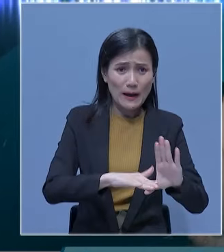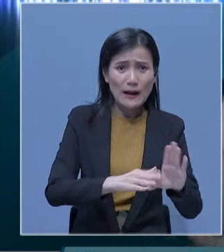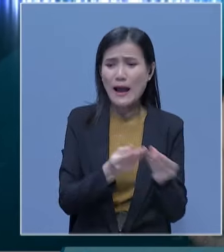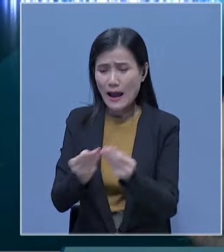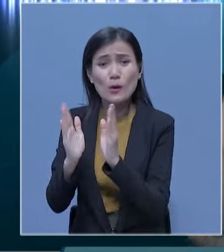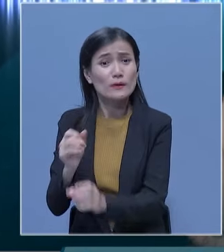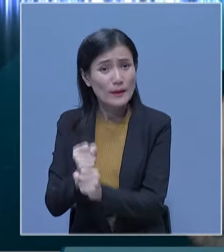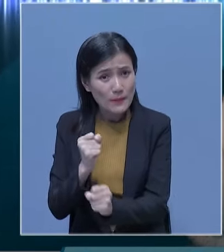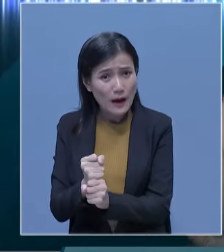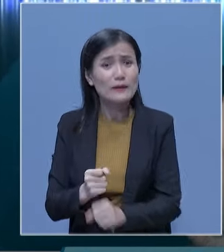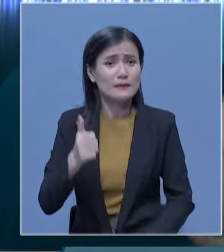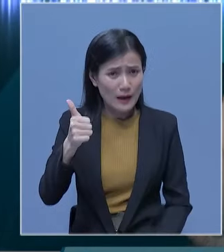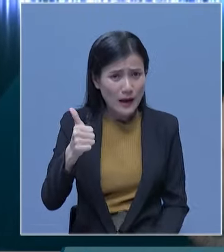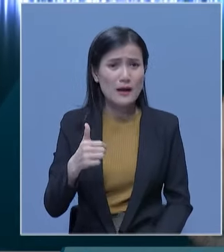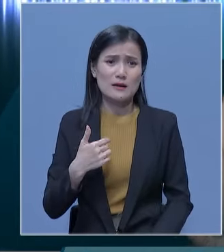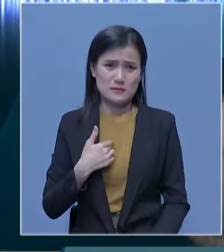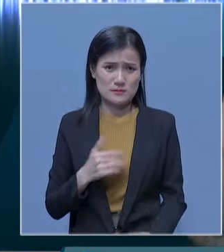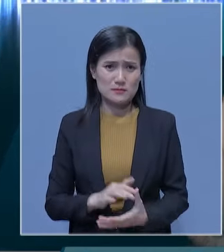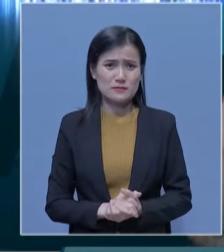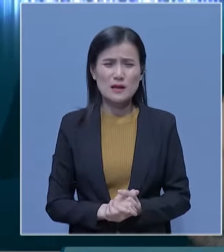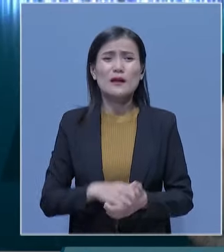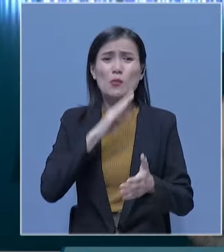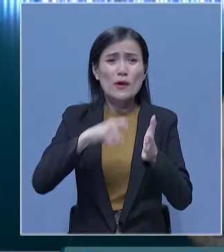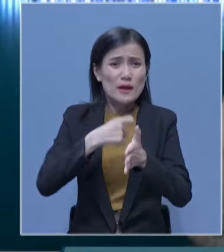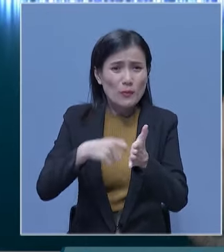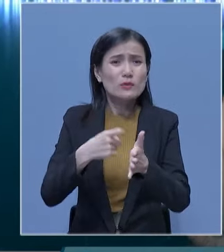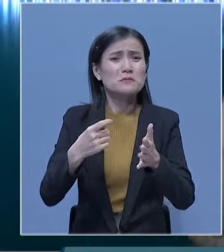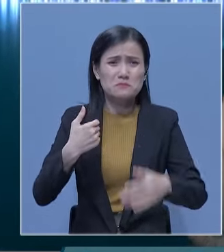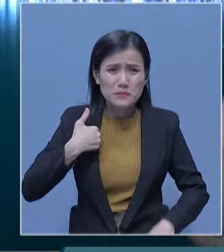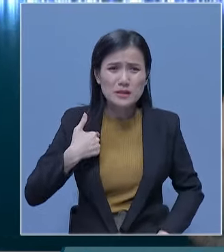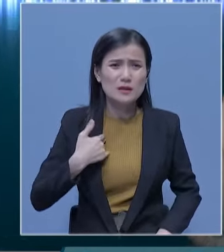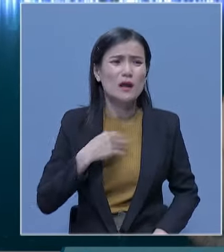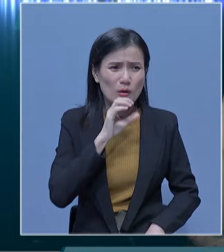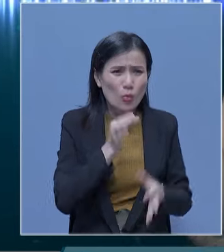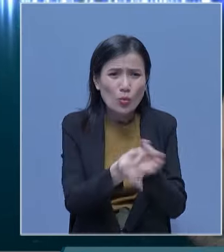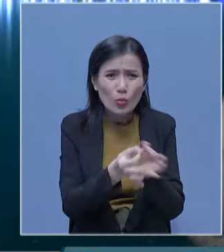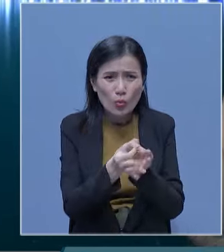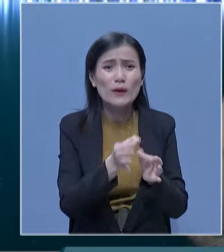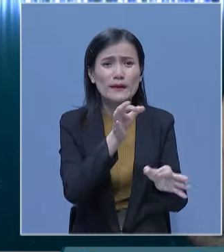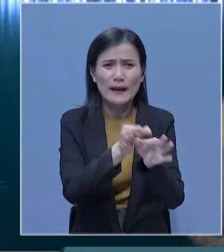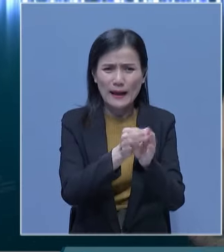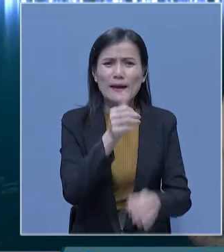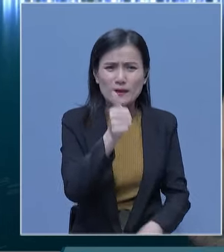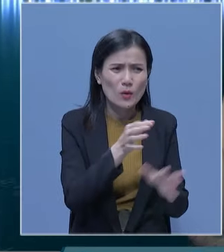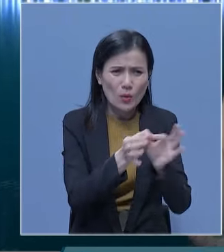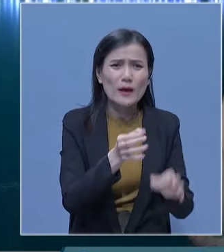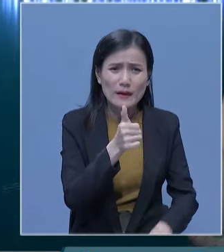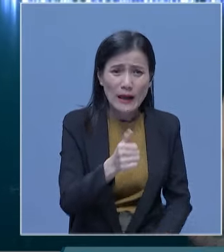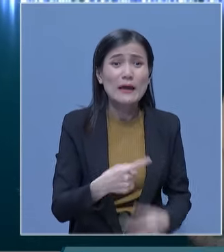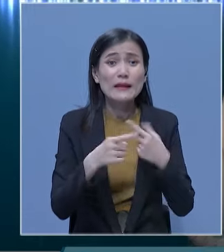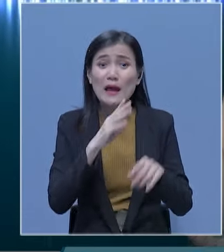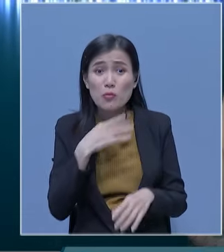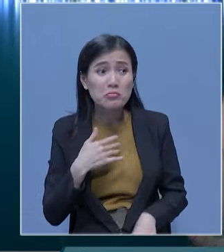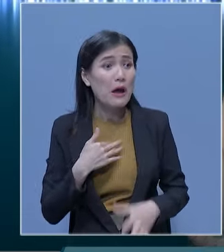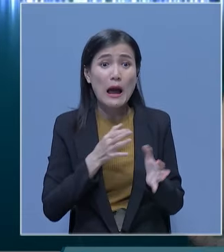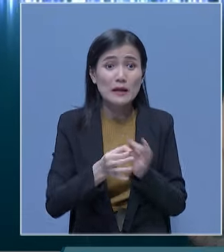ะครับหรือผู้อนุบาลตามคำสั่งศาลถ้ามีเหตุผลและความจำเป็นธนาคารให้หมดเราไม่ได้ว่าอะไรยกเว้นว่าถ้าเกิดไม่สามารถอธิบายได้เนี่ยแ